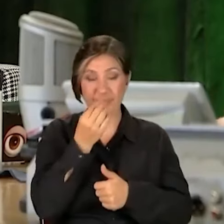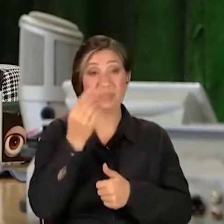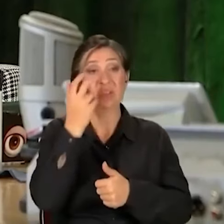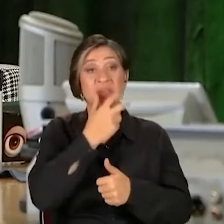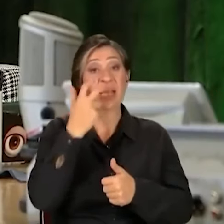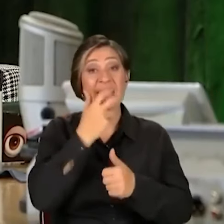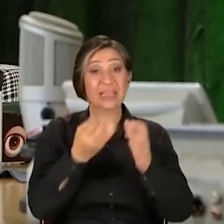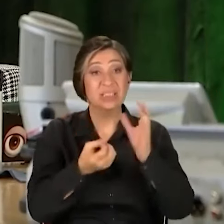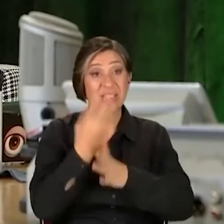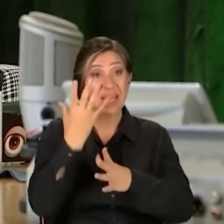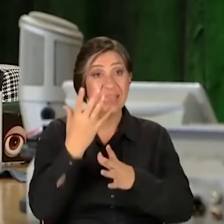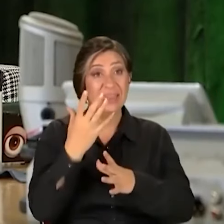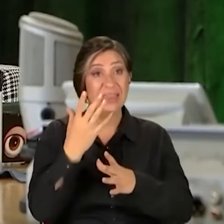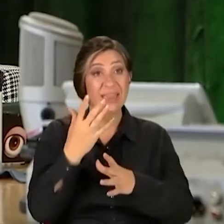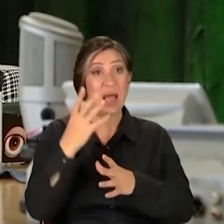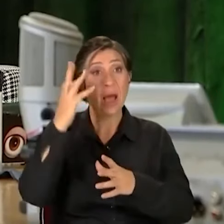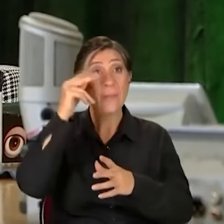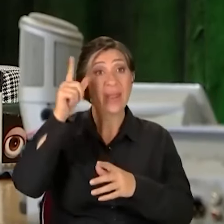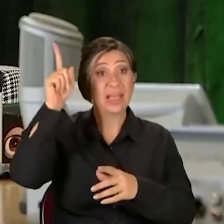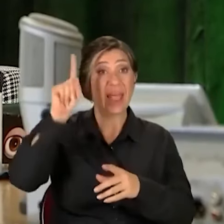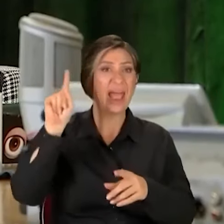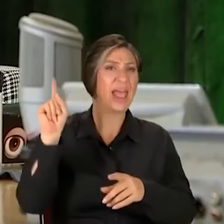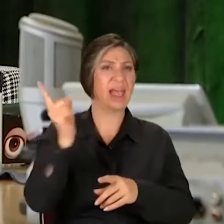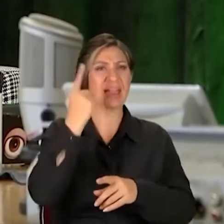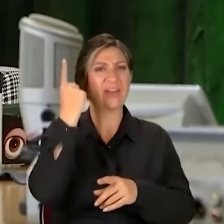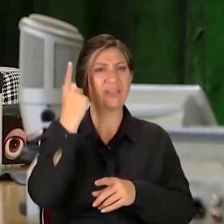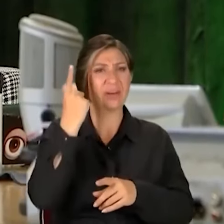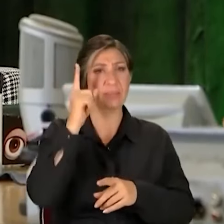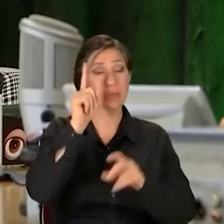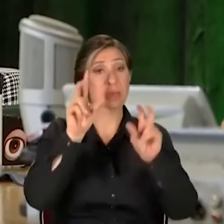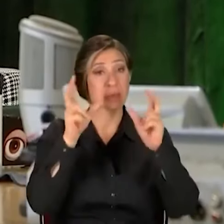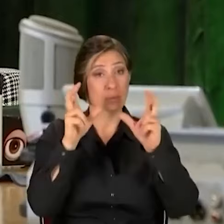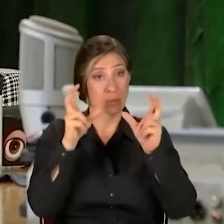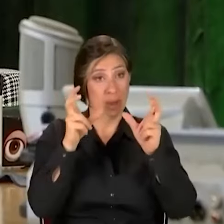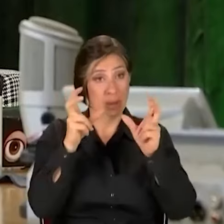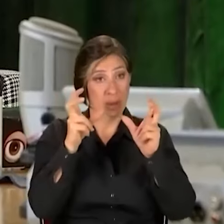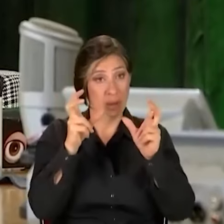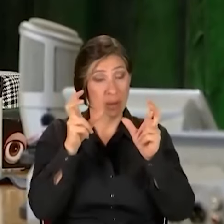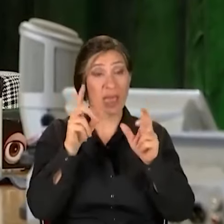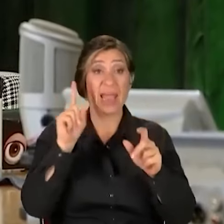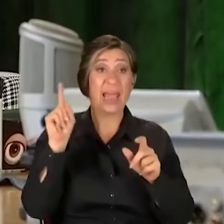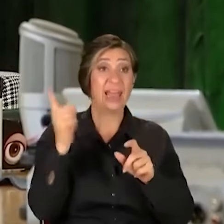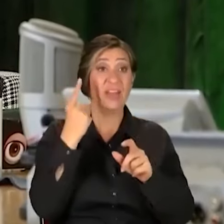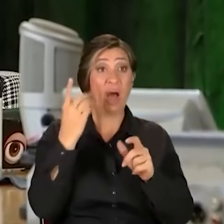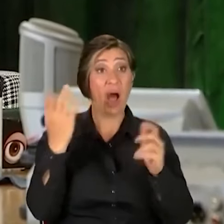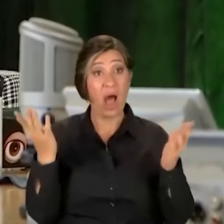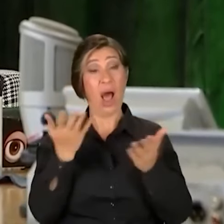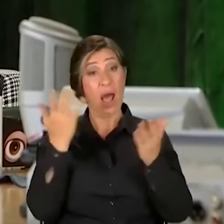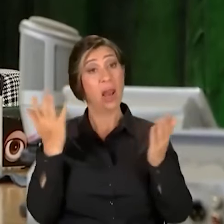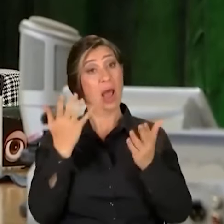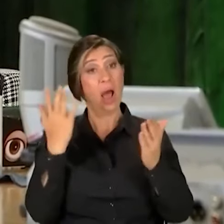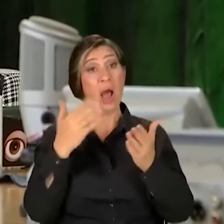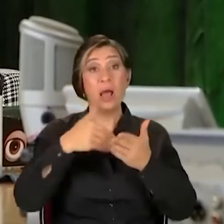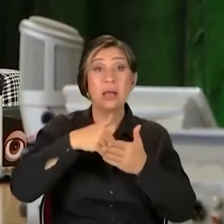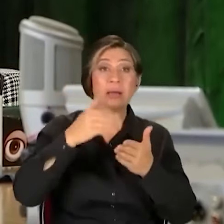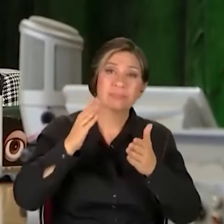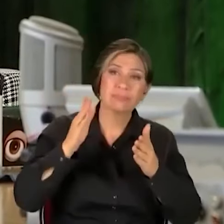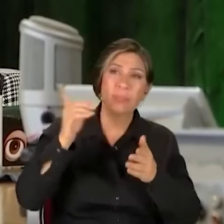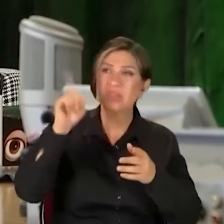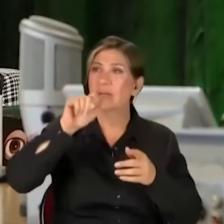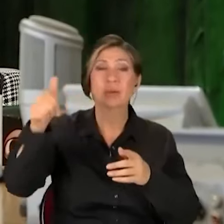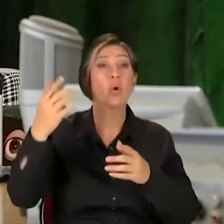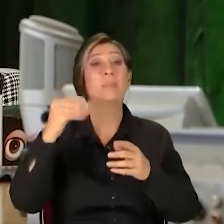Şarkıdan çıkan single Deli Amerika'da ilk defa Beats One radyosunda. İlk defa, bu arada hala da egal edilebilmiş bir şey